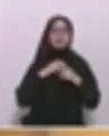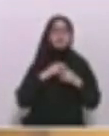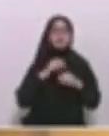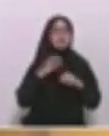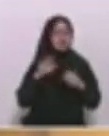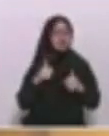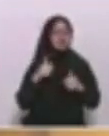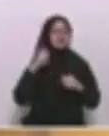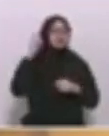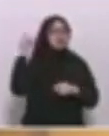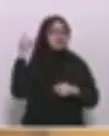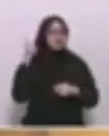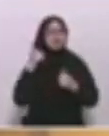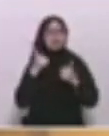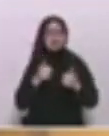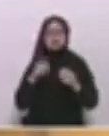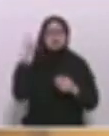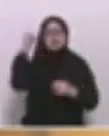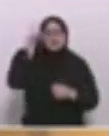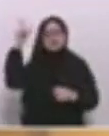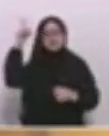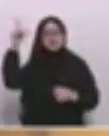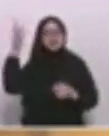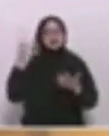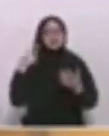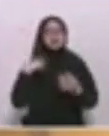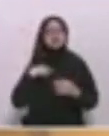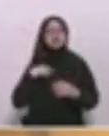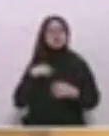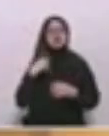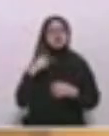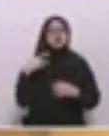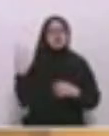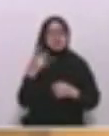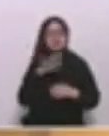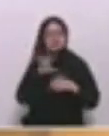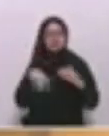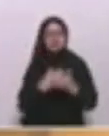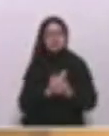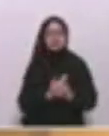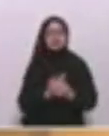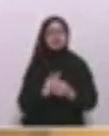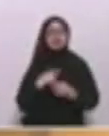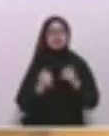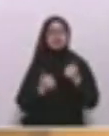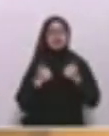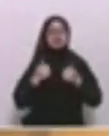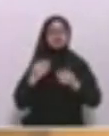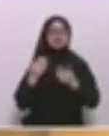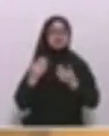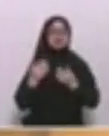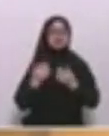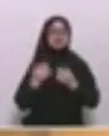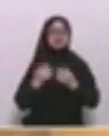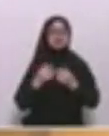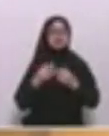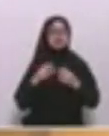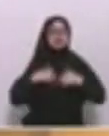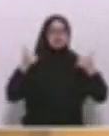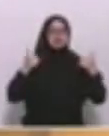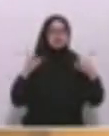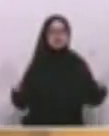governance ini menjadi cita-cita kita semua karena dengan good governance murawal ini akan bisa ee berdaya mwali akan bisa mensejahterakan